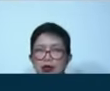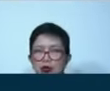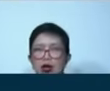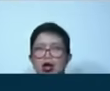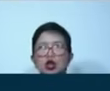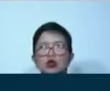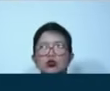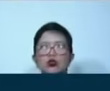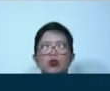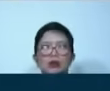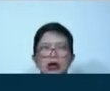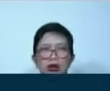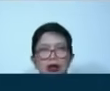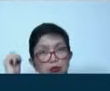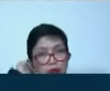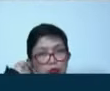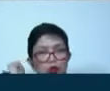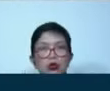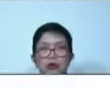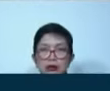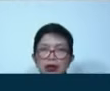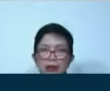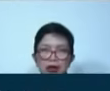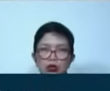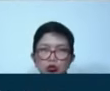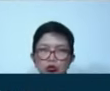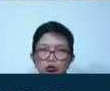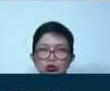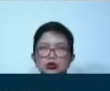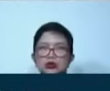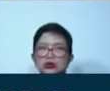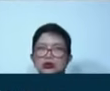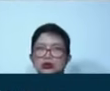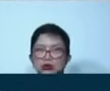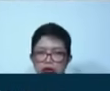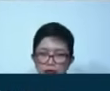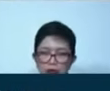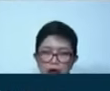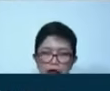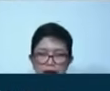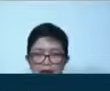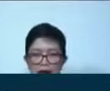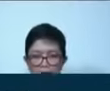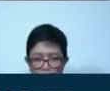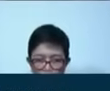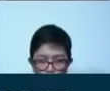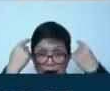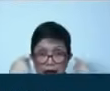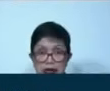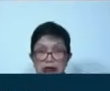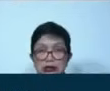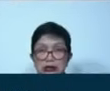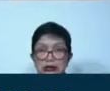ibu-ibu Apakah bapak bisa membantu menemukan di mana kuburnya yang hilang agar mereka bisa berziarah